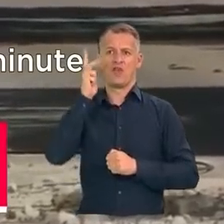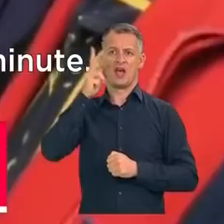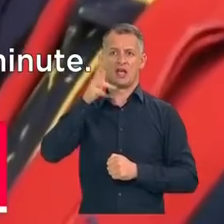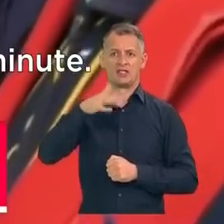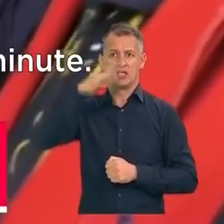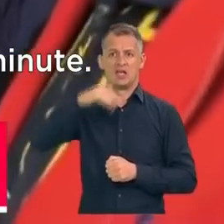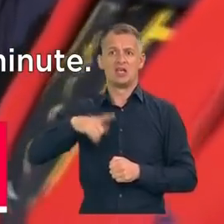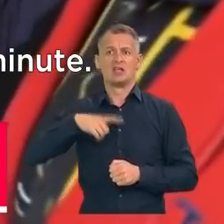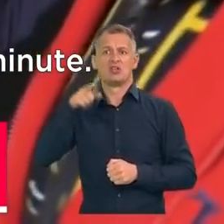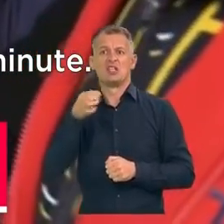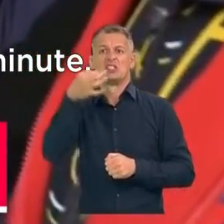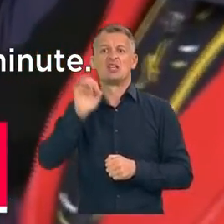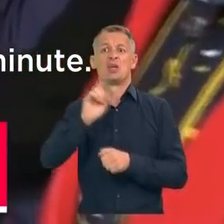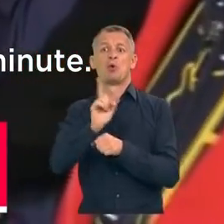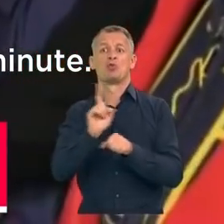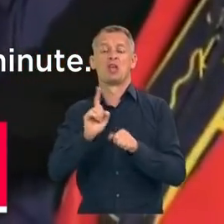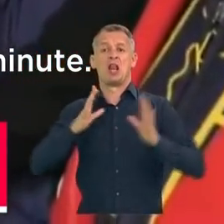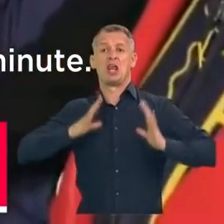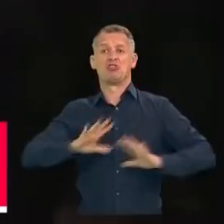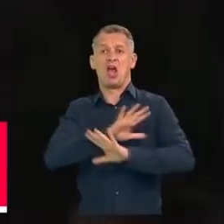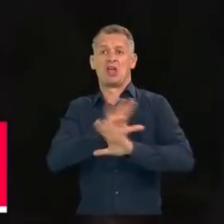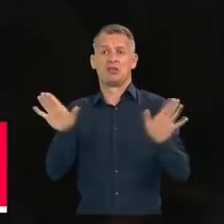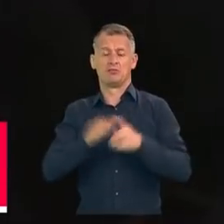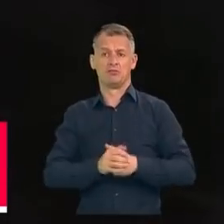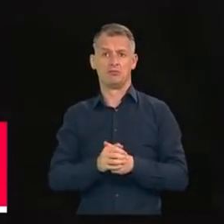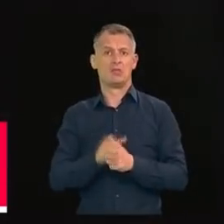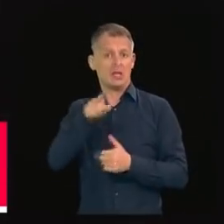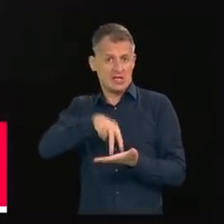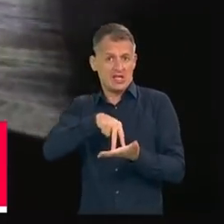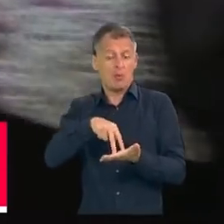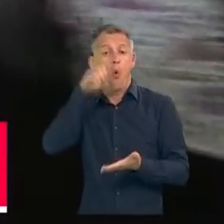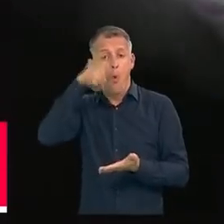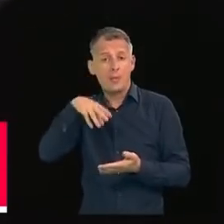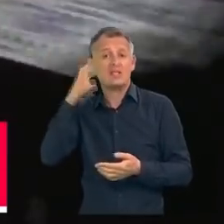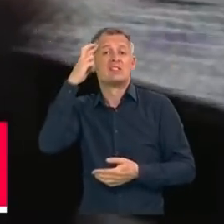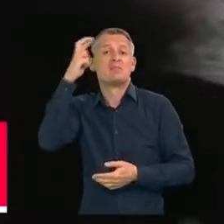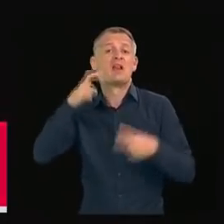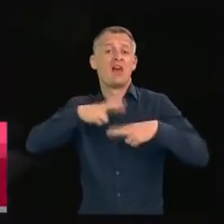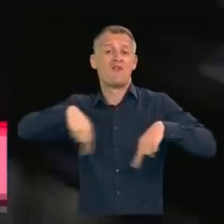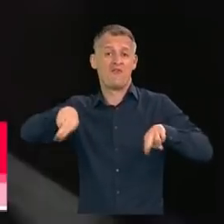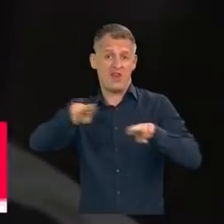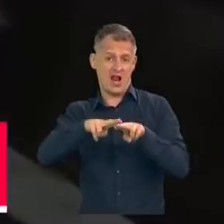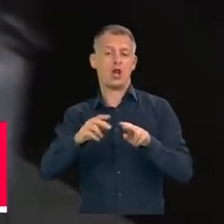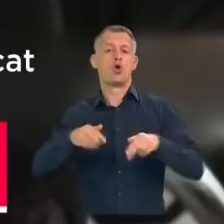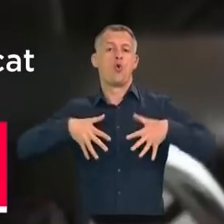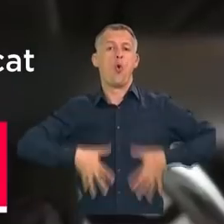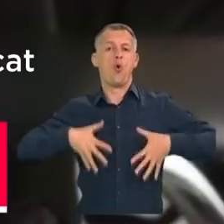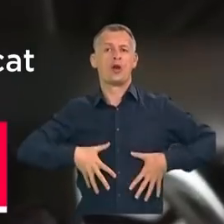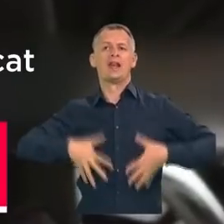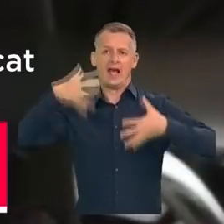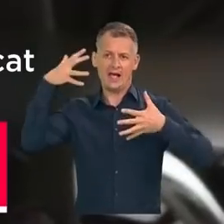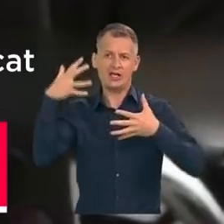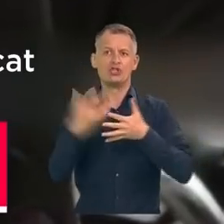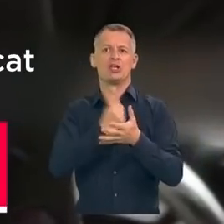Yelena tells us. It was quiet for just 10 minutes. Deși se tem, oamenii speră că în final Ucraina va câștiga lupta.